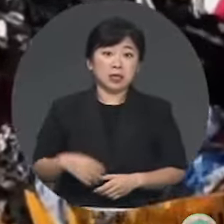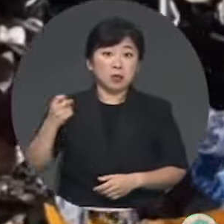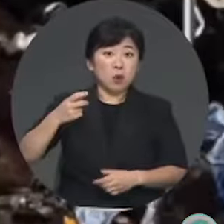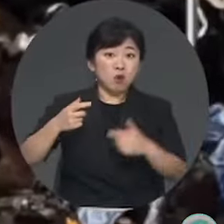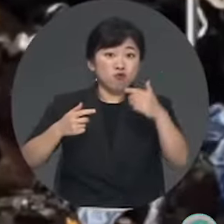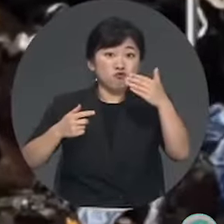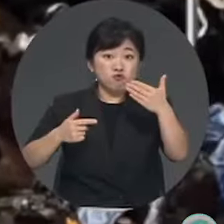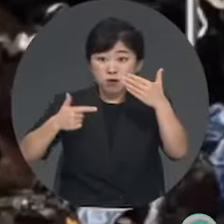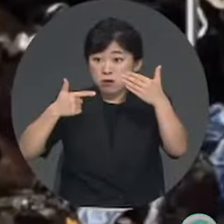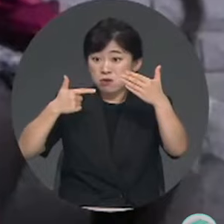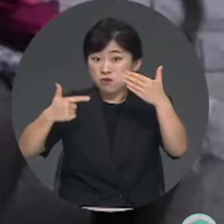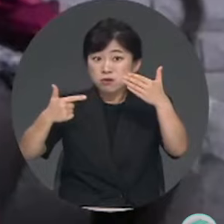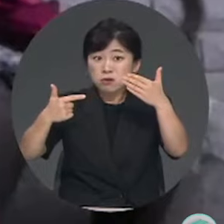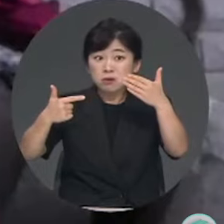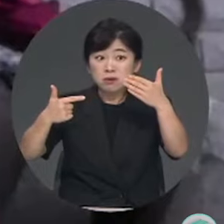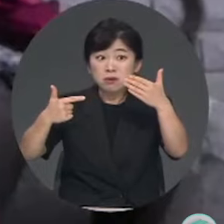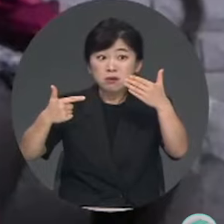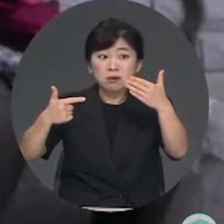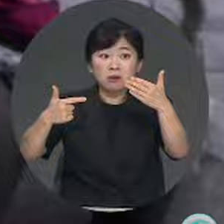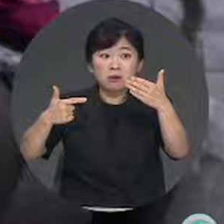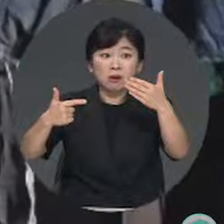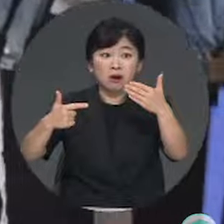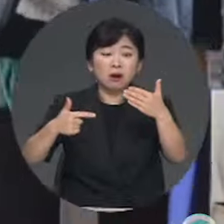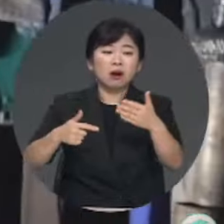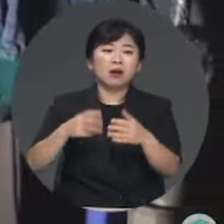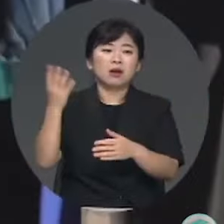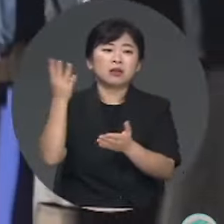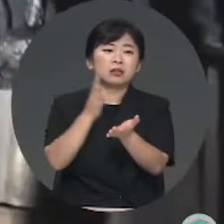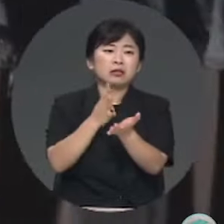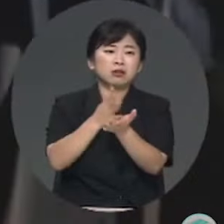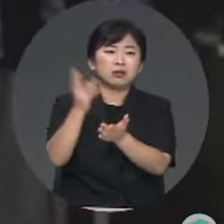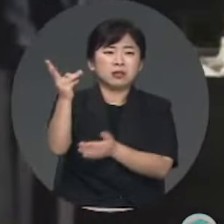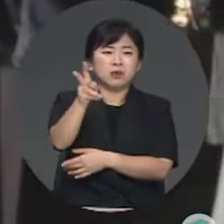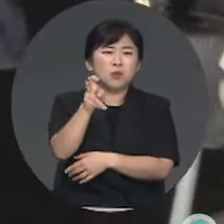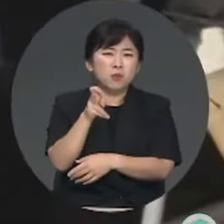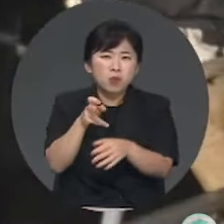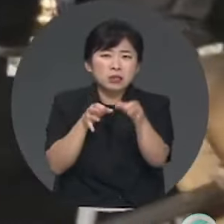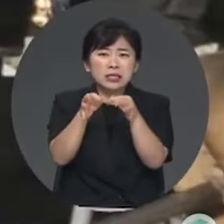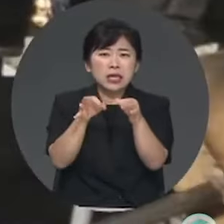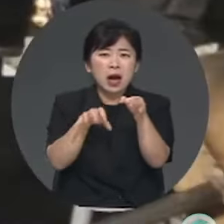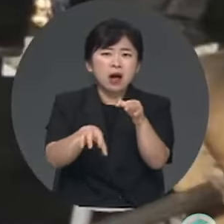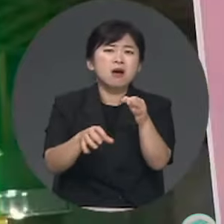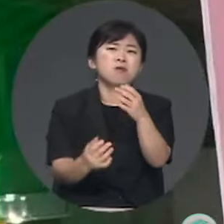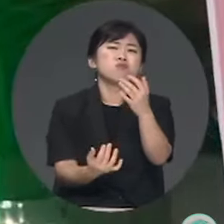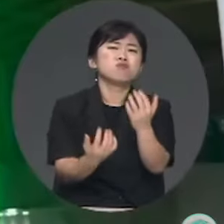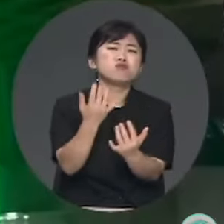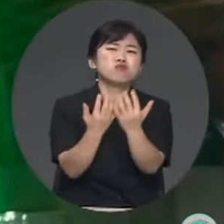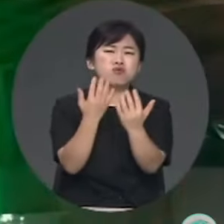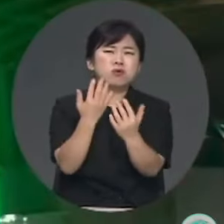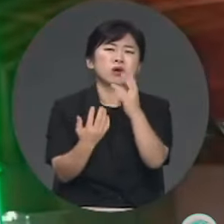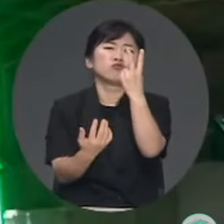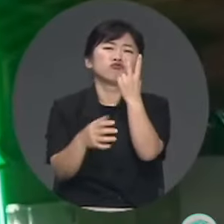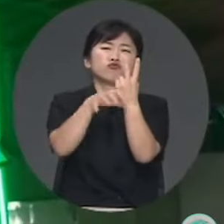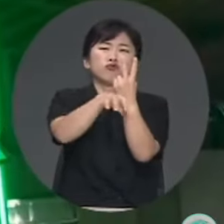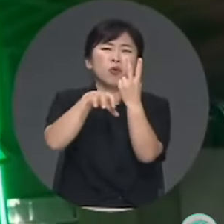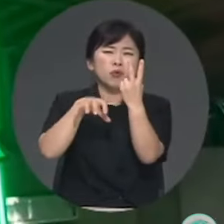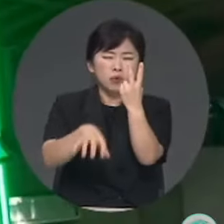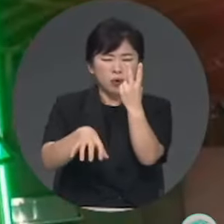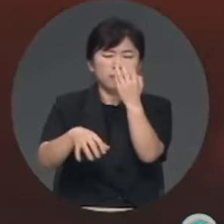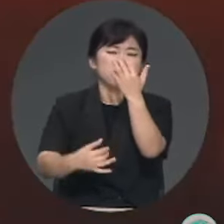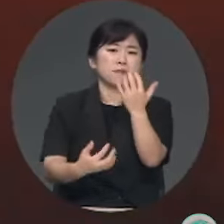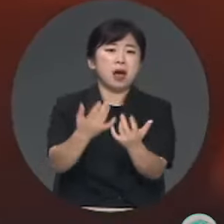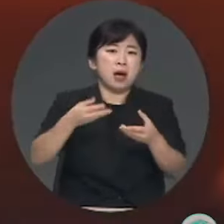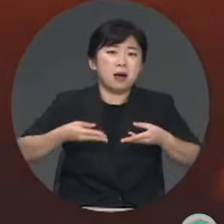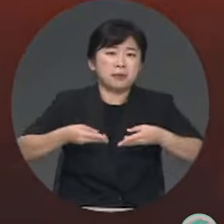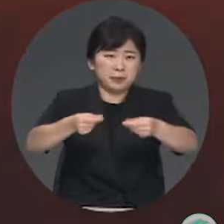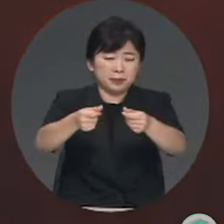9일 저녁에는 삼천포 종합시장에서 불이 나 옷가게를 포함해 2개 점포를 태웠습니다. 최근 5년 동안 경남에서